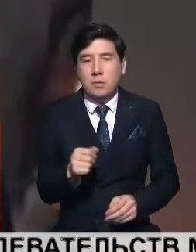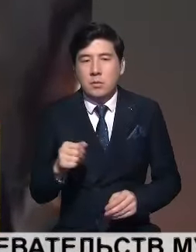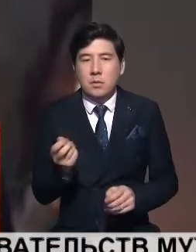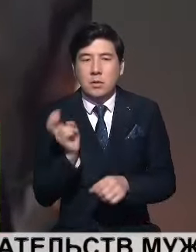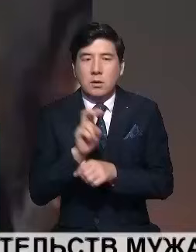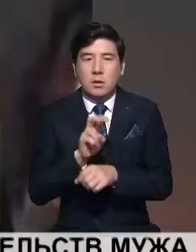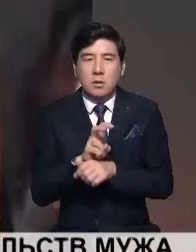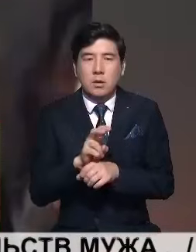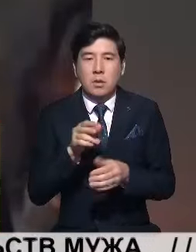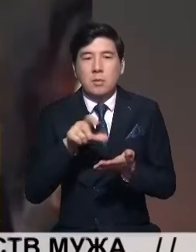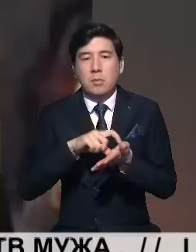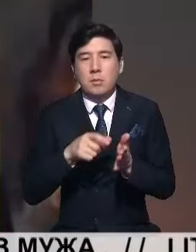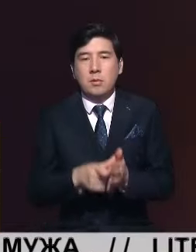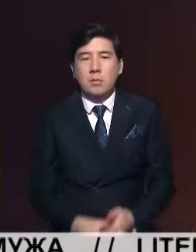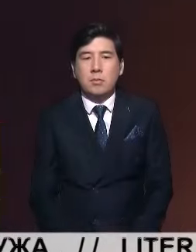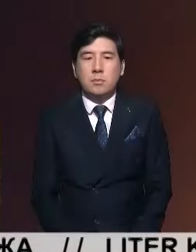жертву на парковку.